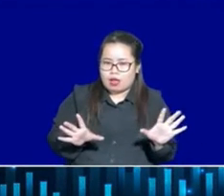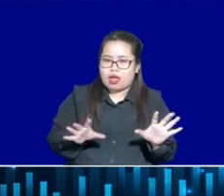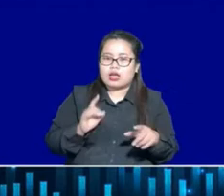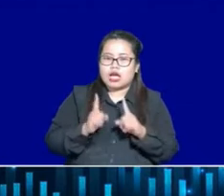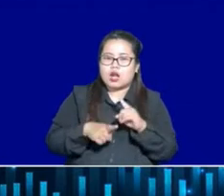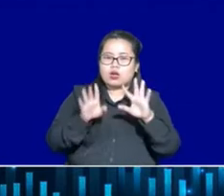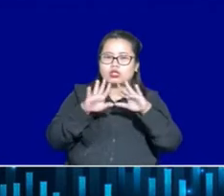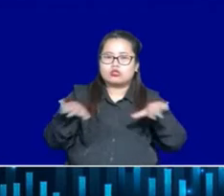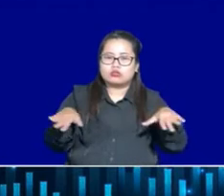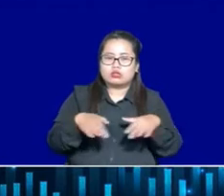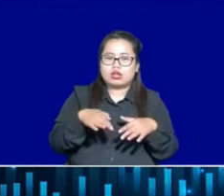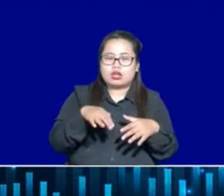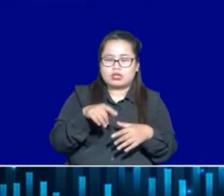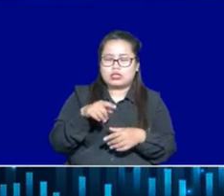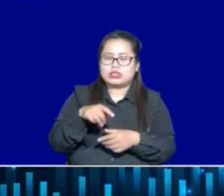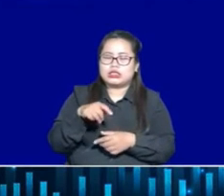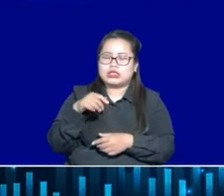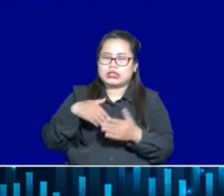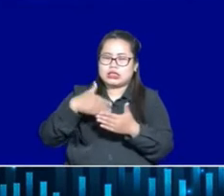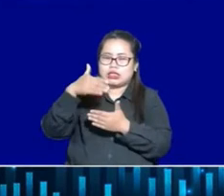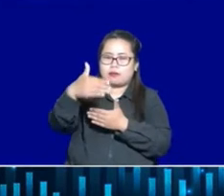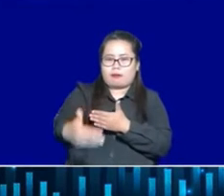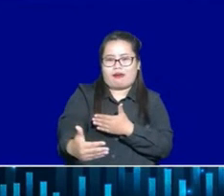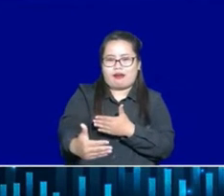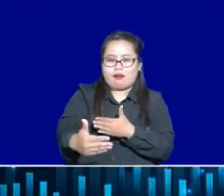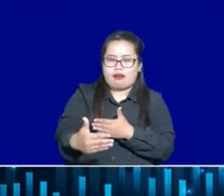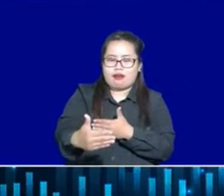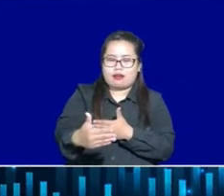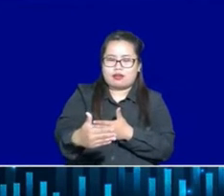Industrialisasi yang ke depan tentu akan